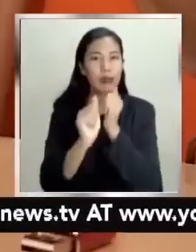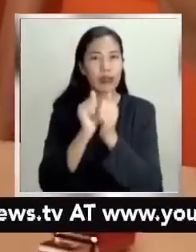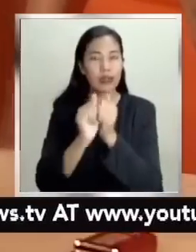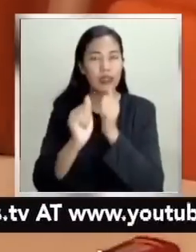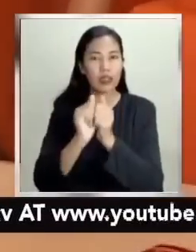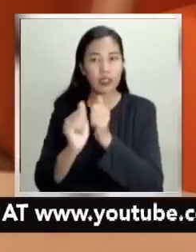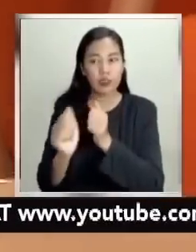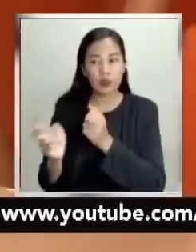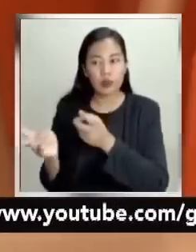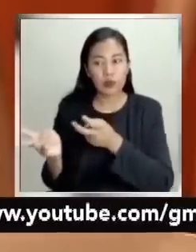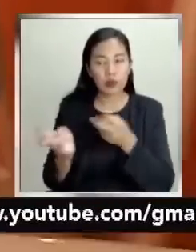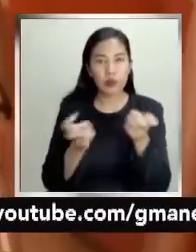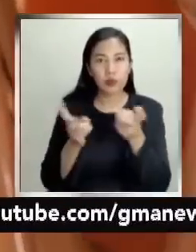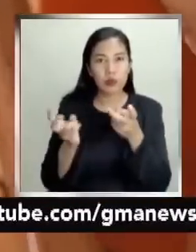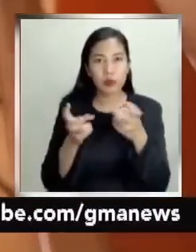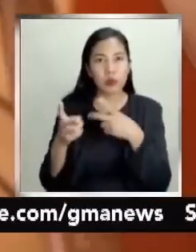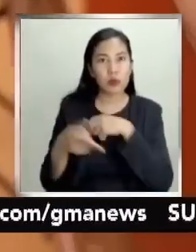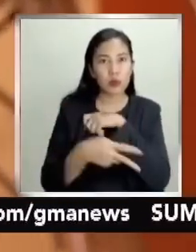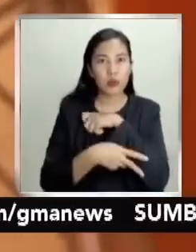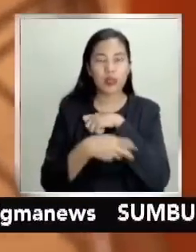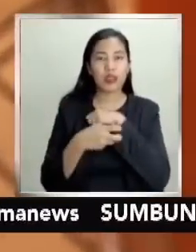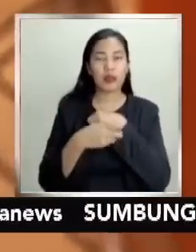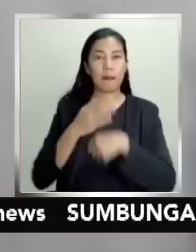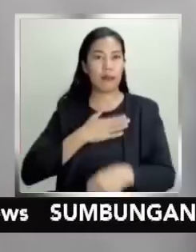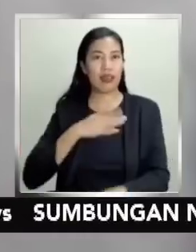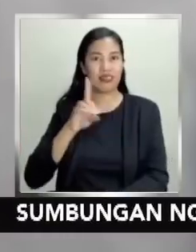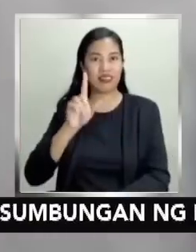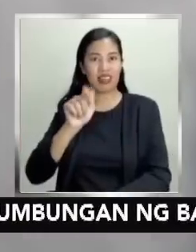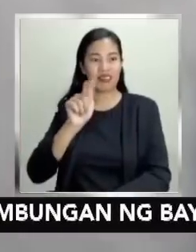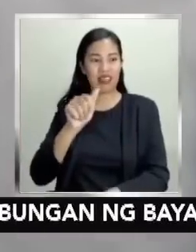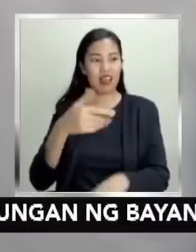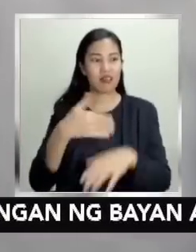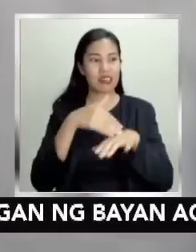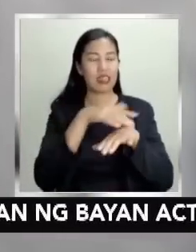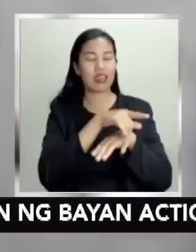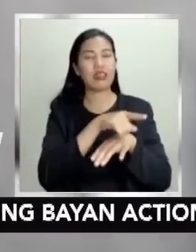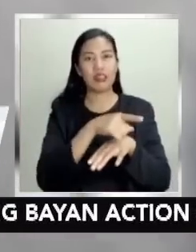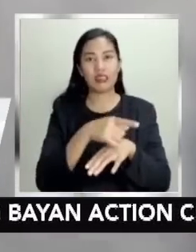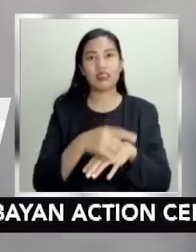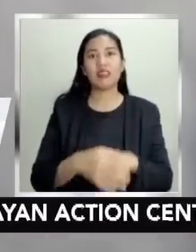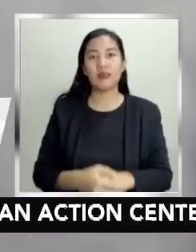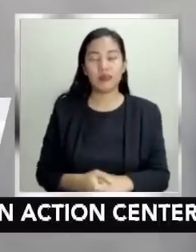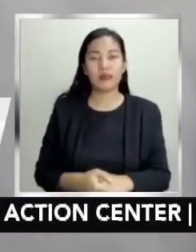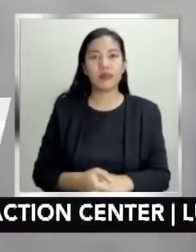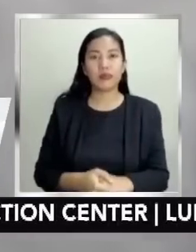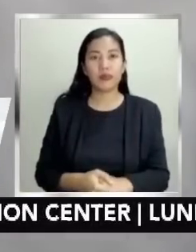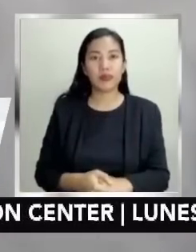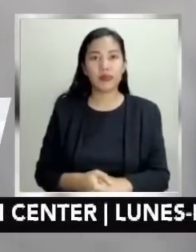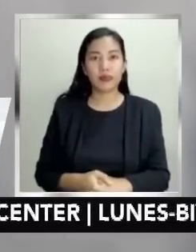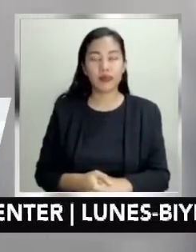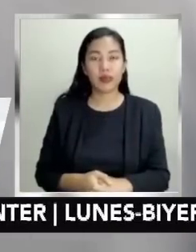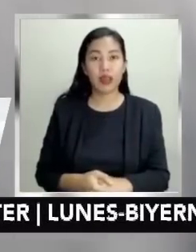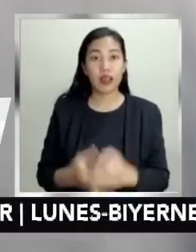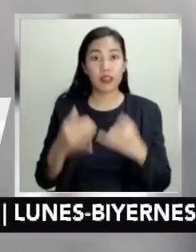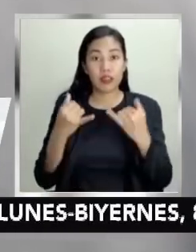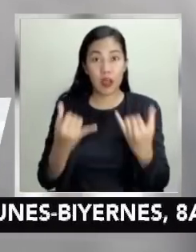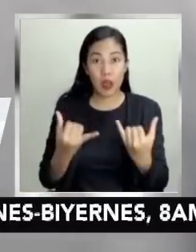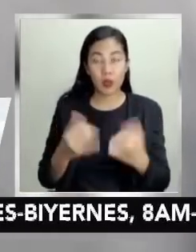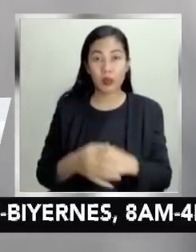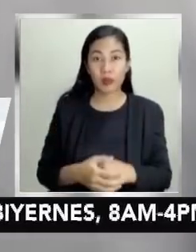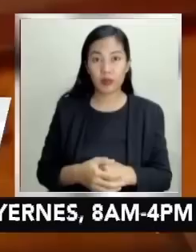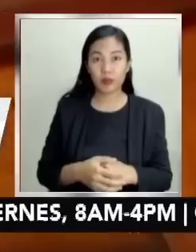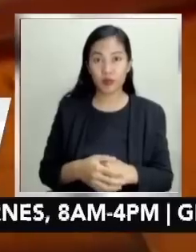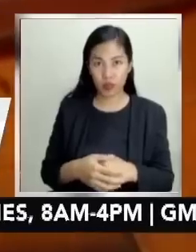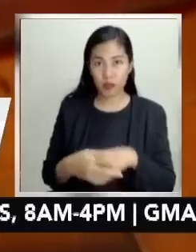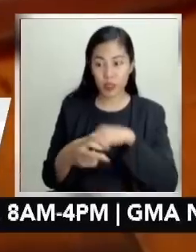nakapag-inject na ako ng data papunta doon sa device mo. Dito na raw imamanipula ng cyber criminal ang inyong